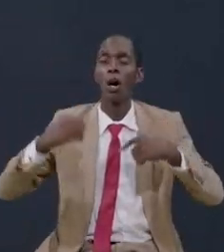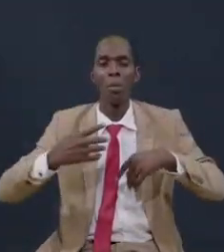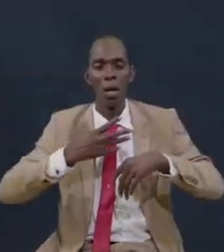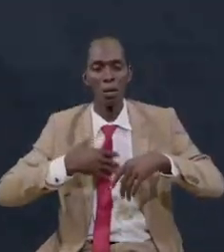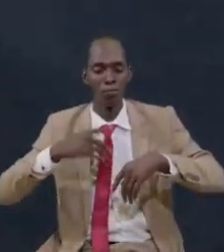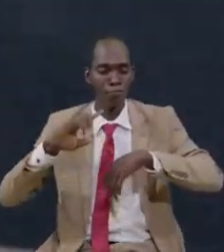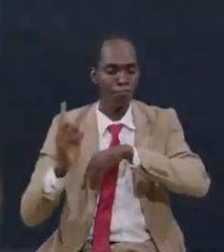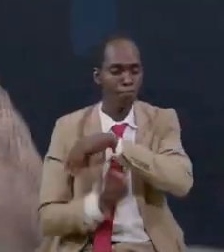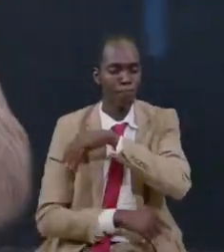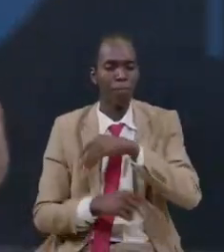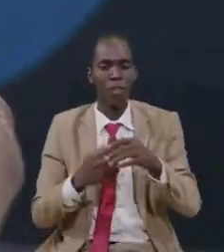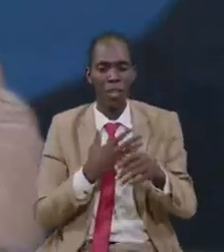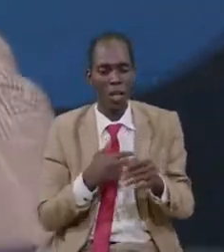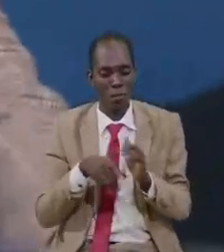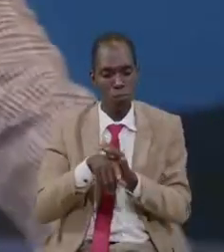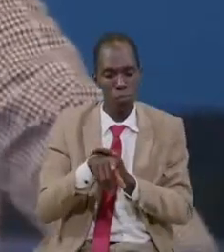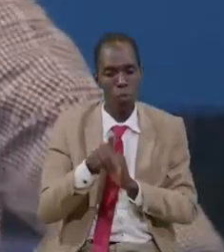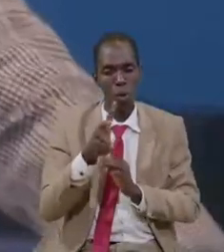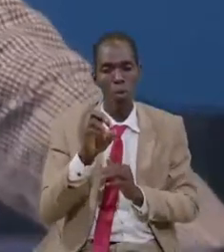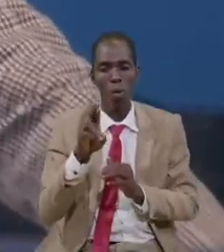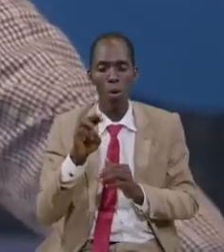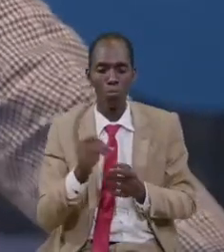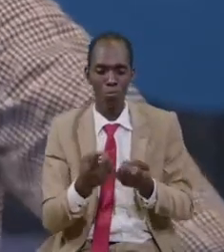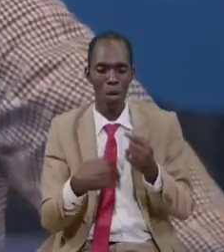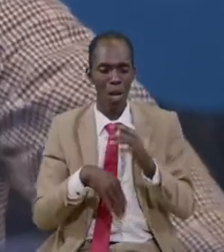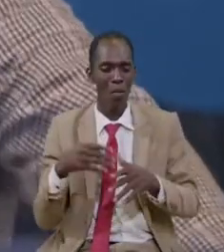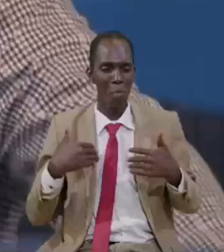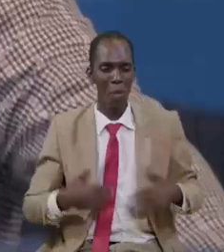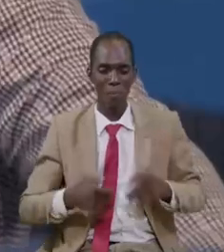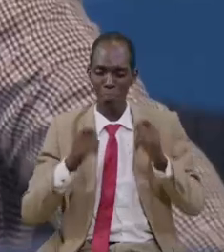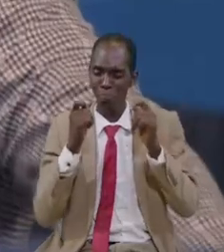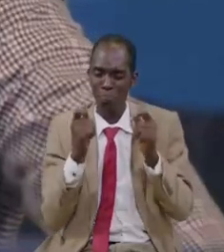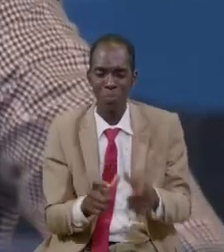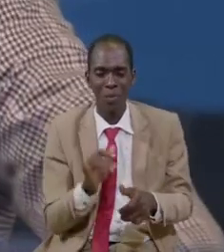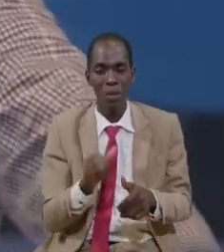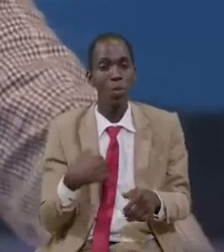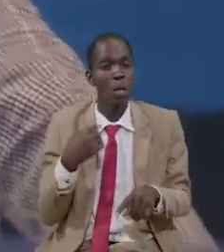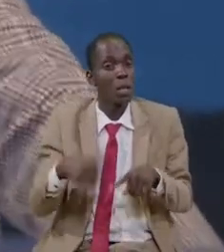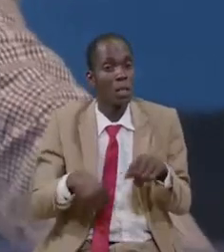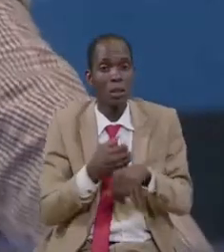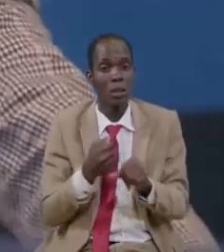vers l'ont rongé immédiatement. Vous savez, nous ne pouvons pas nous délivrer du moi.